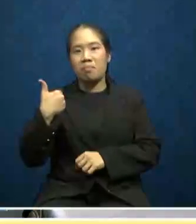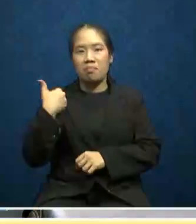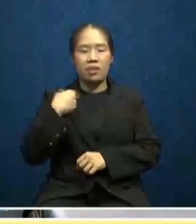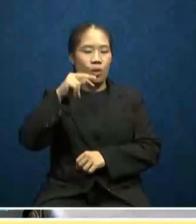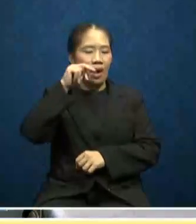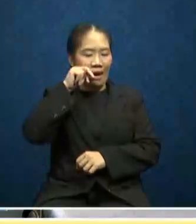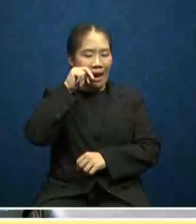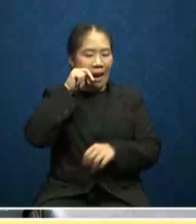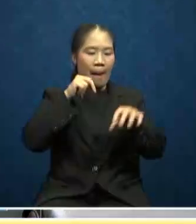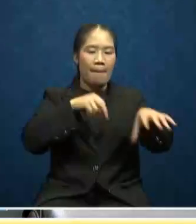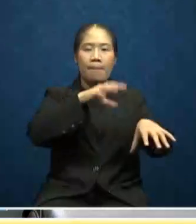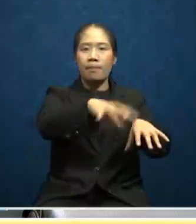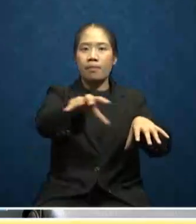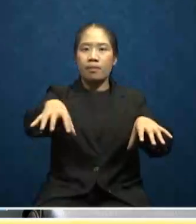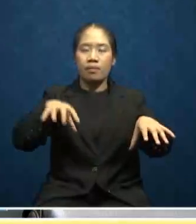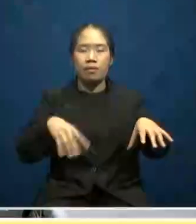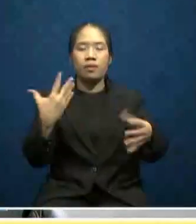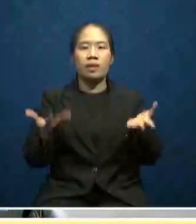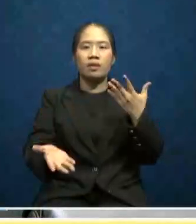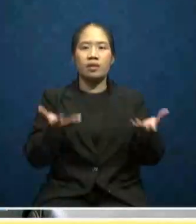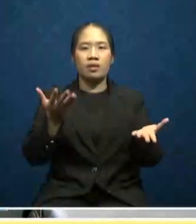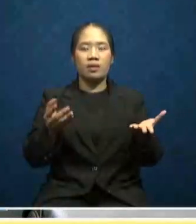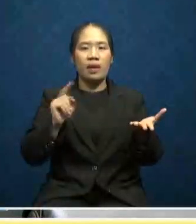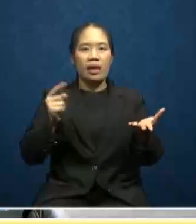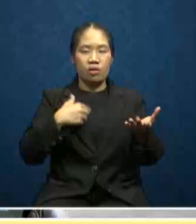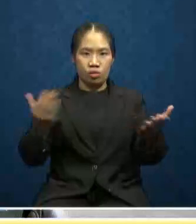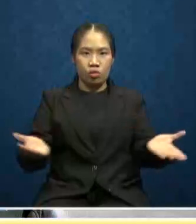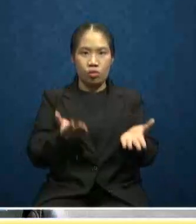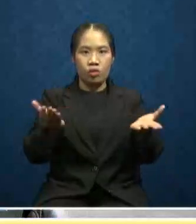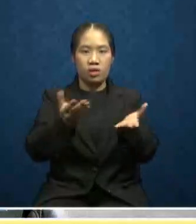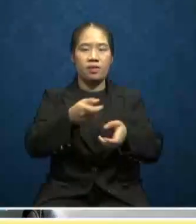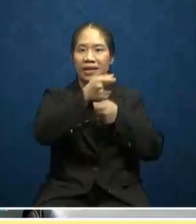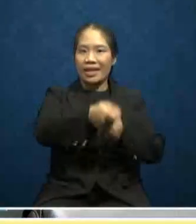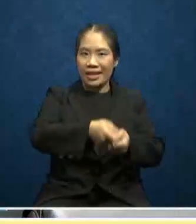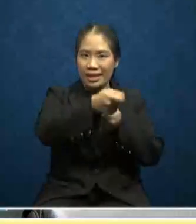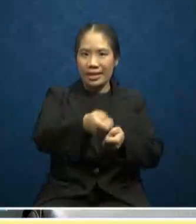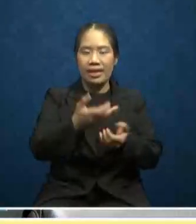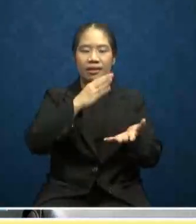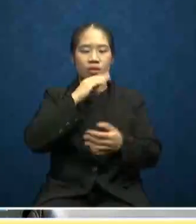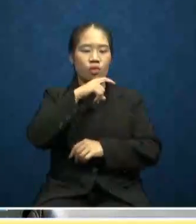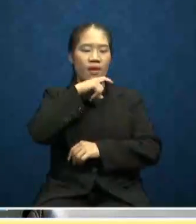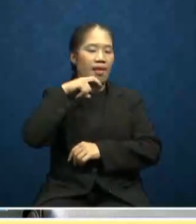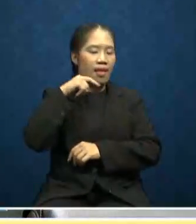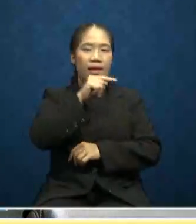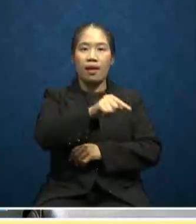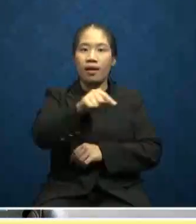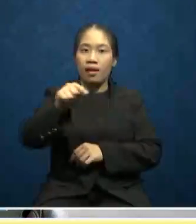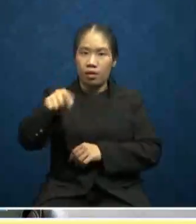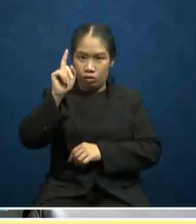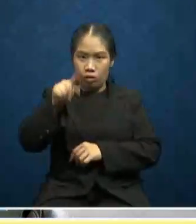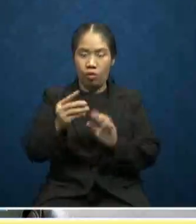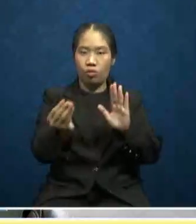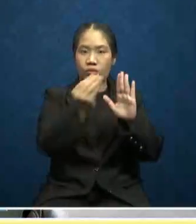น้ำไม่ว่าจะเป็นการเอ่อส่งเสริมการเกษตรฤดูแล้งหรืออะไรก็ตามควรจะอยู่ใน